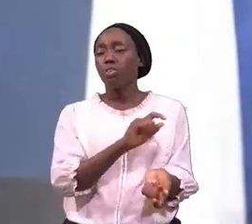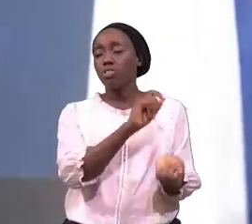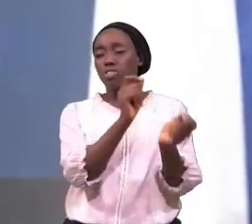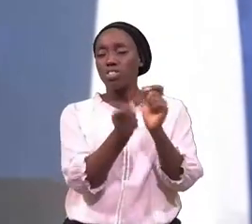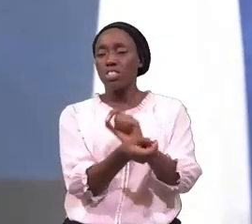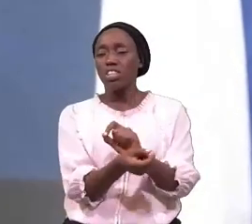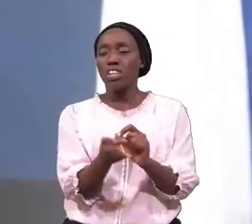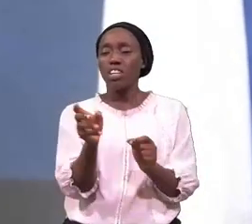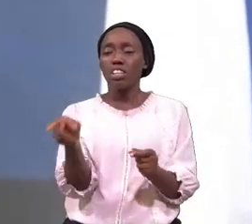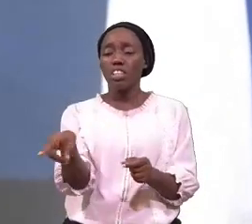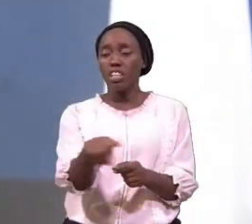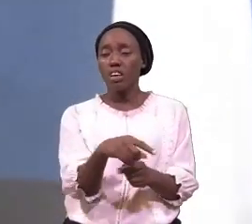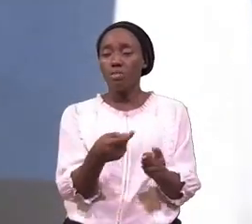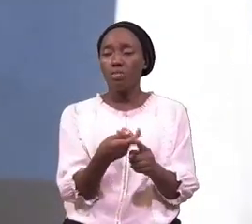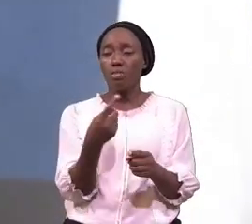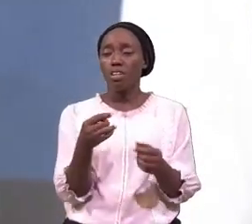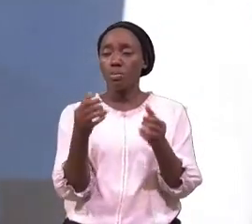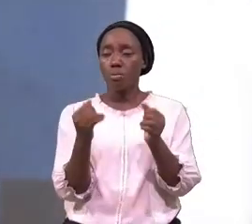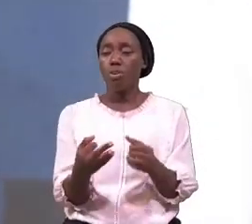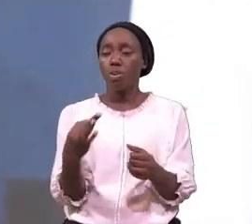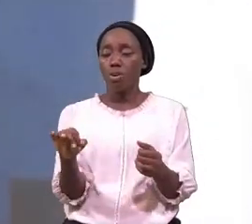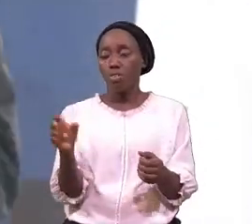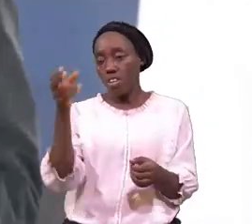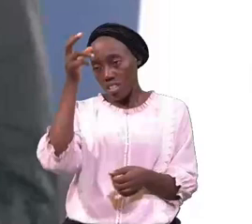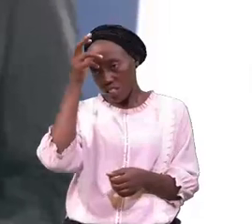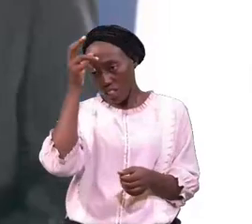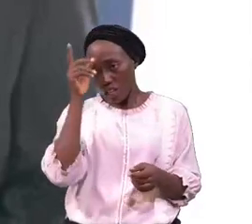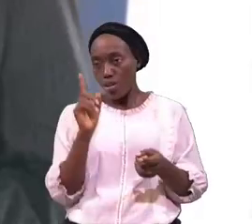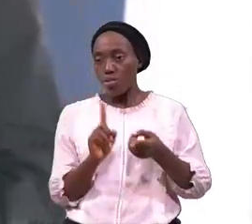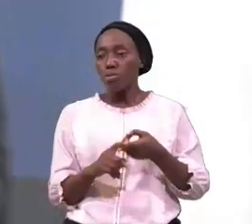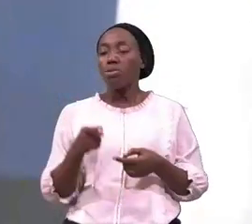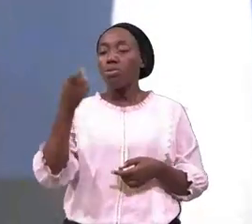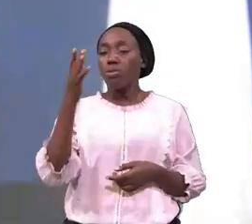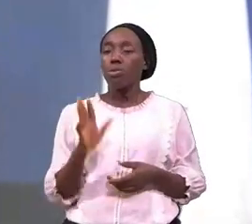envoyés. Et de la puissance de Satan à Dieu,